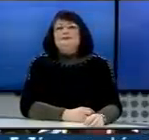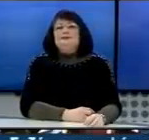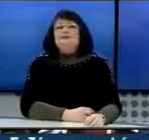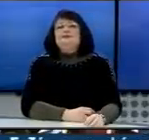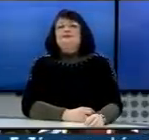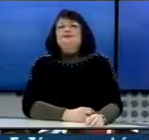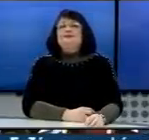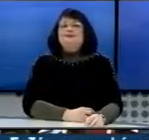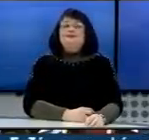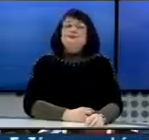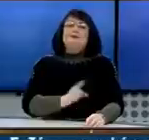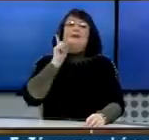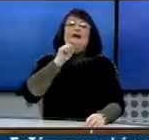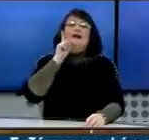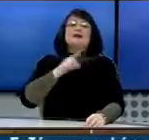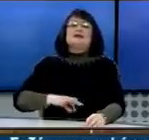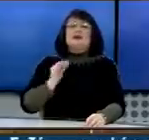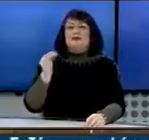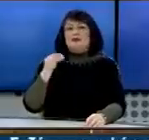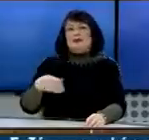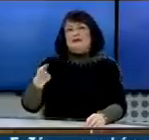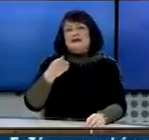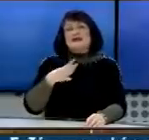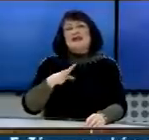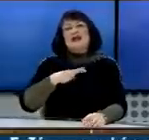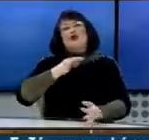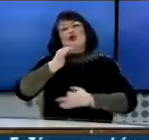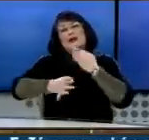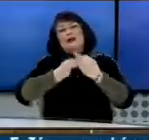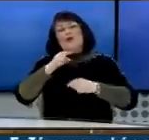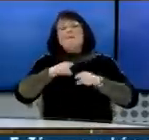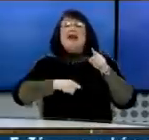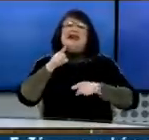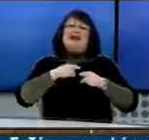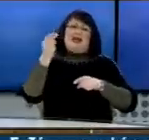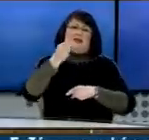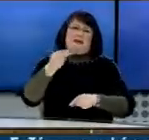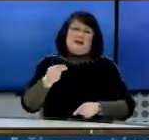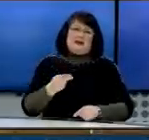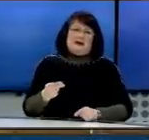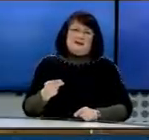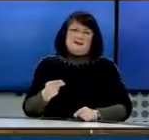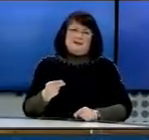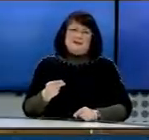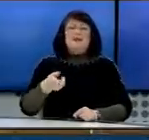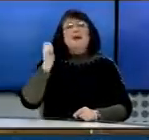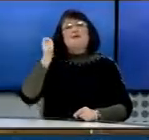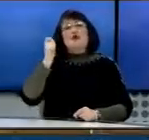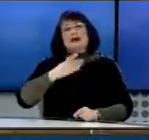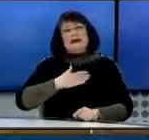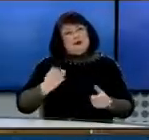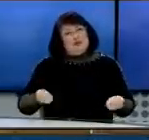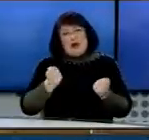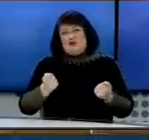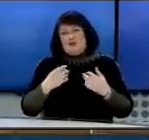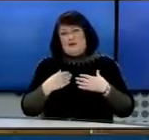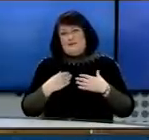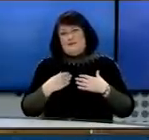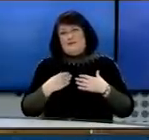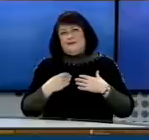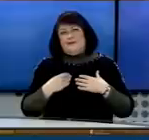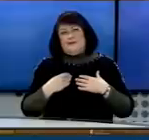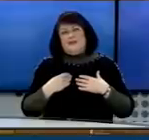Κυρίες και κύριοι βουλευτές, θέλησα να περιγράψω μόνο μερικές πλευρές της πολιτικής μας.